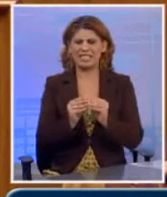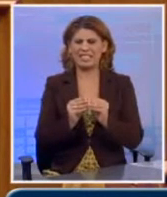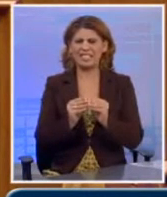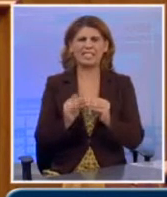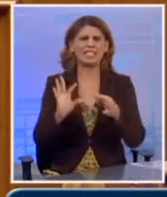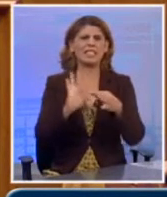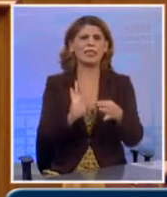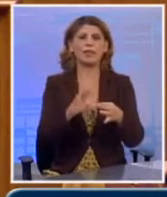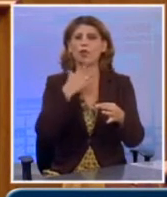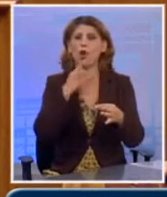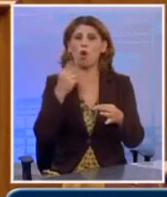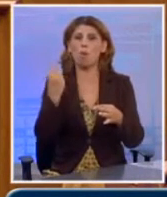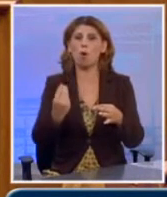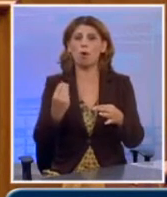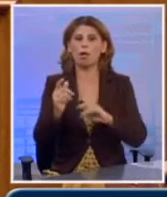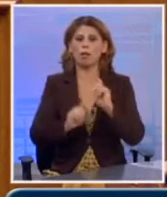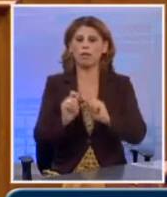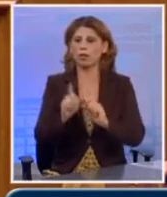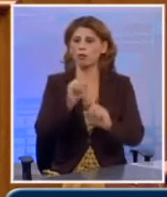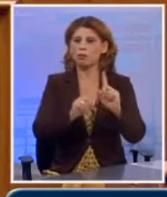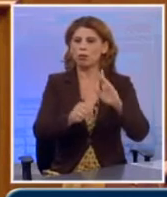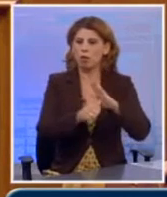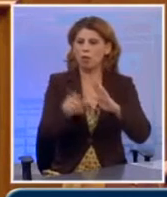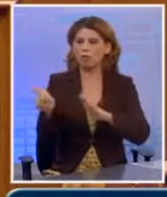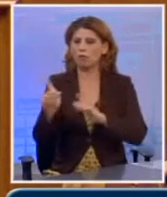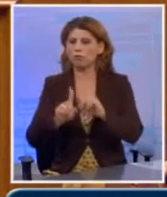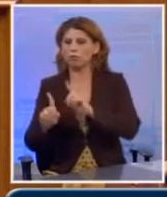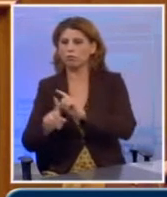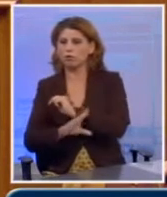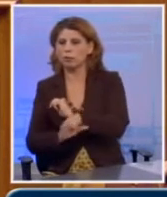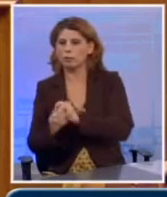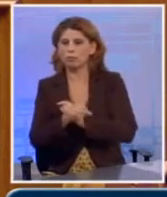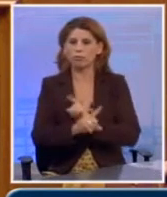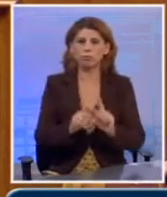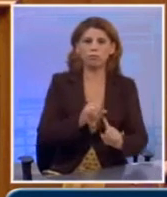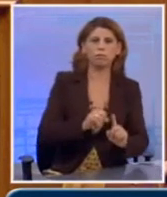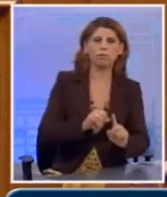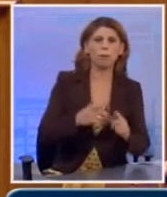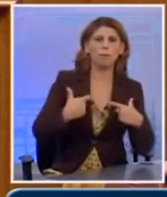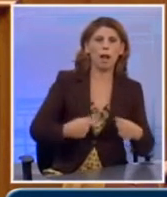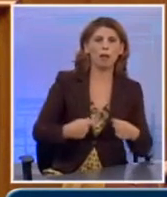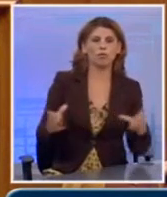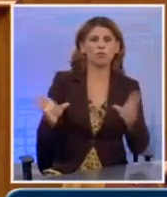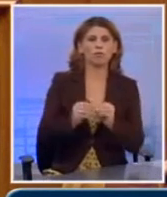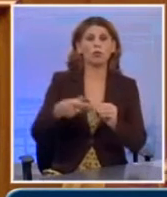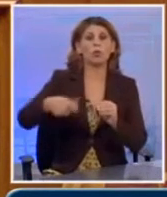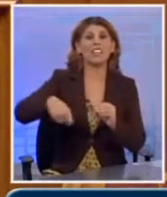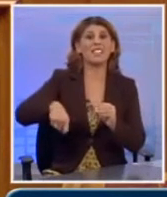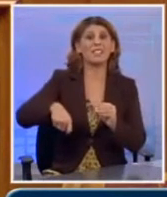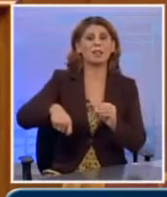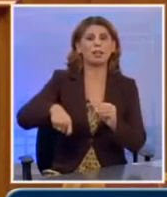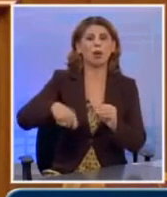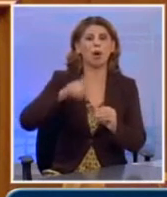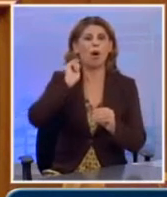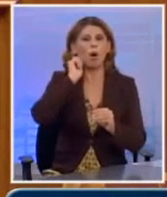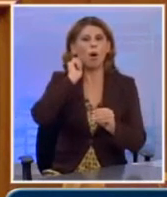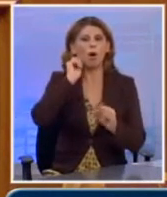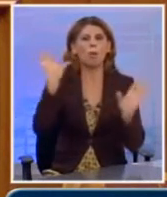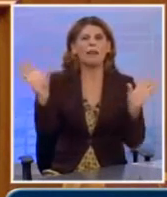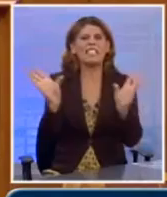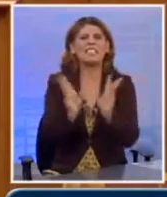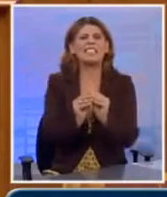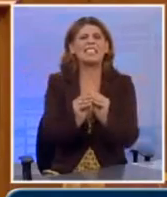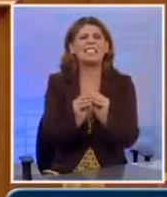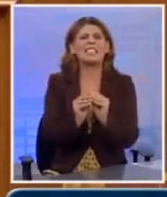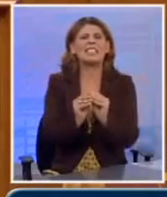πούν. Είπα, είμαι διακριτικός σήμερα και δεν λέω ονόματα. Με μεγάλη μου χαρά θα τα πω άλλη φορά. Και είμαι διακριτικός γιατί σας είπα,